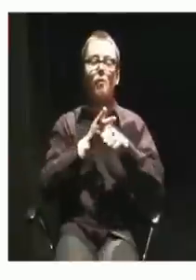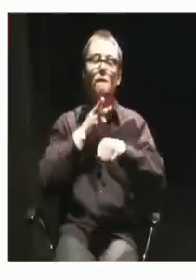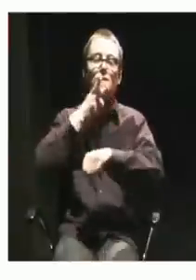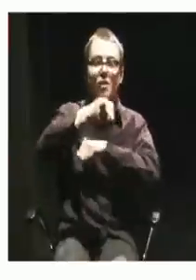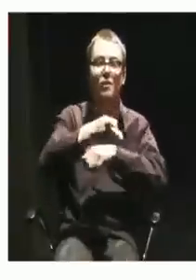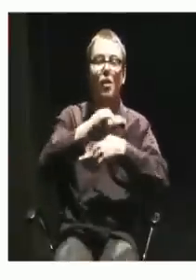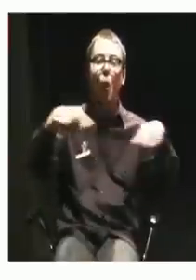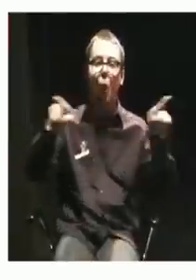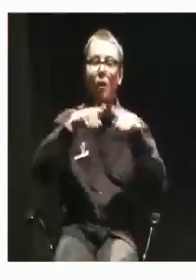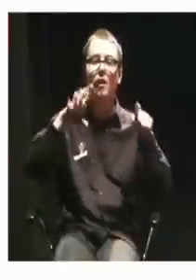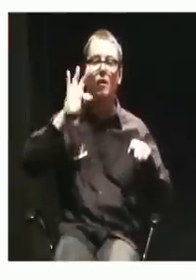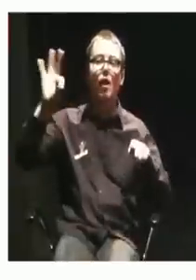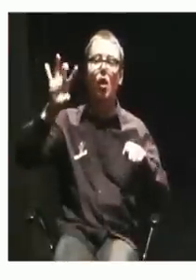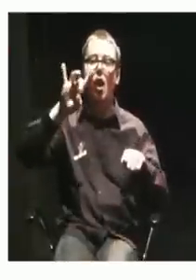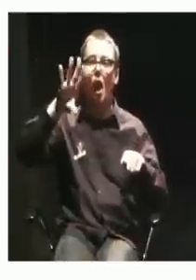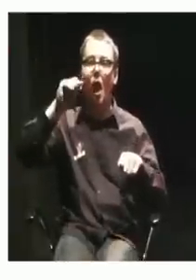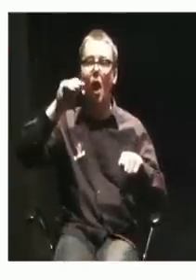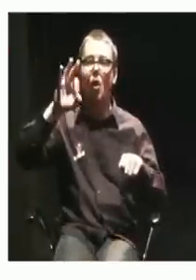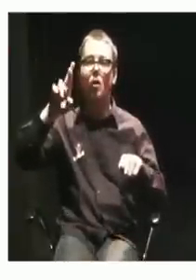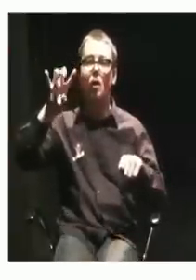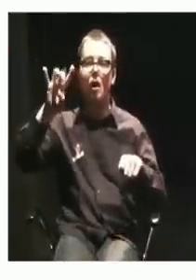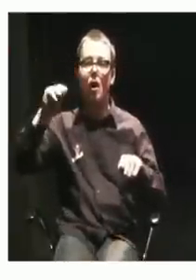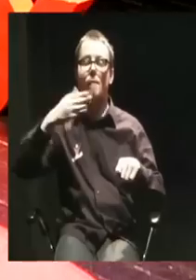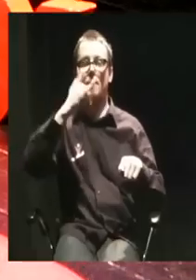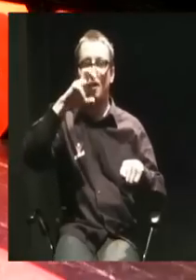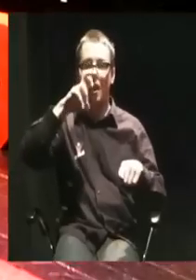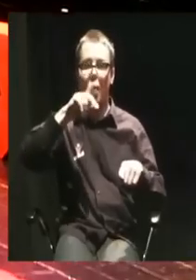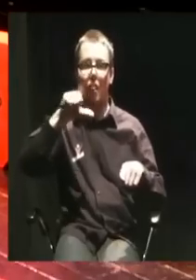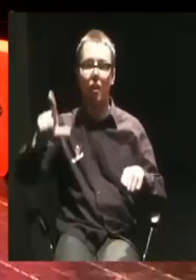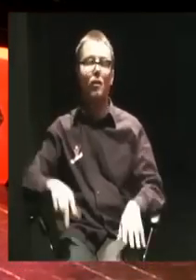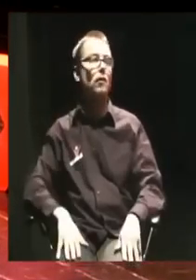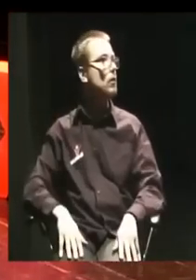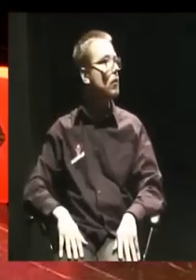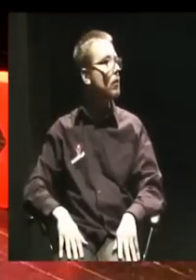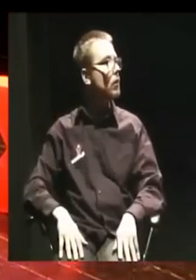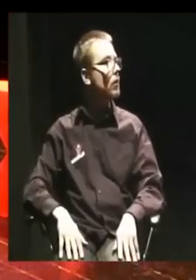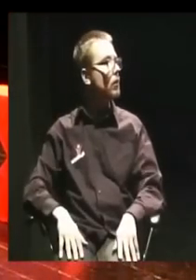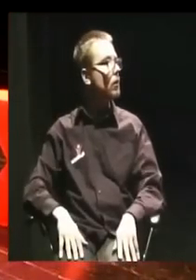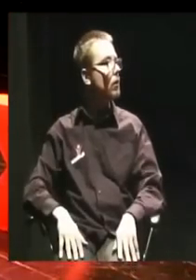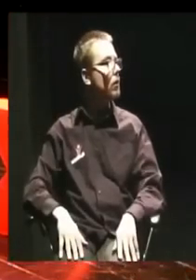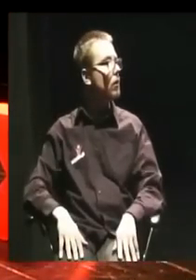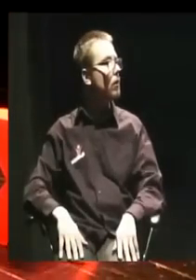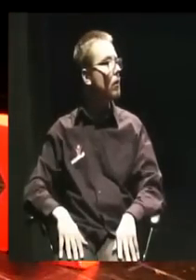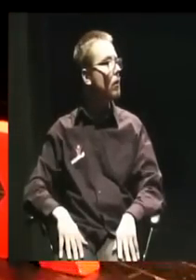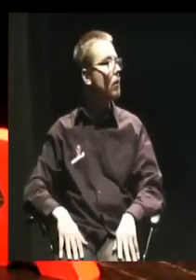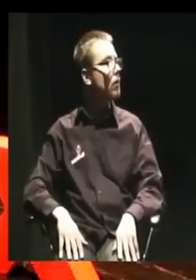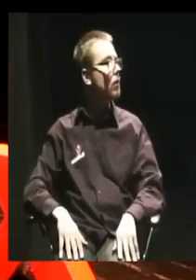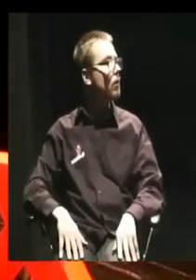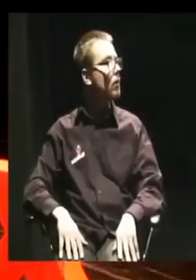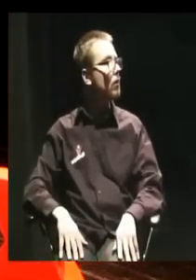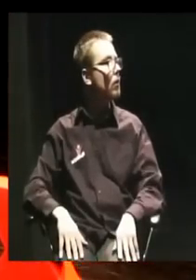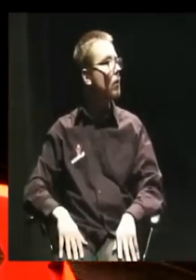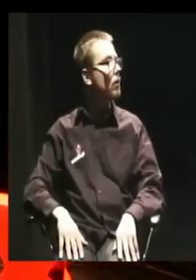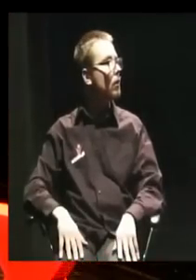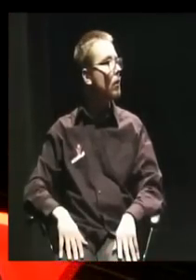Następnie wieczorem wróciłem na koncert i już z tą plakietką, ale bez kurtki, wchodziłem, mówiąc, że jestem od nich. Czy można bez zaproszenia wejść